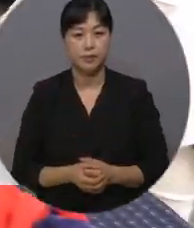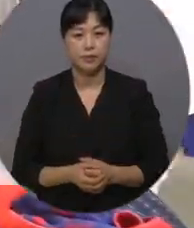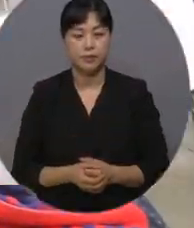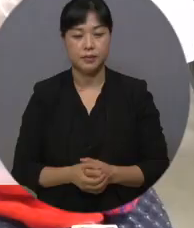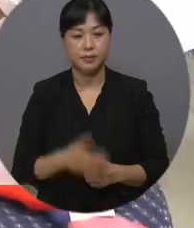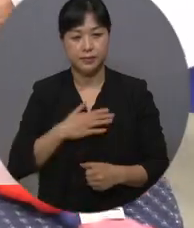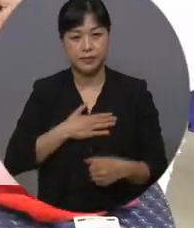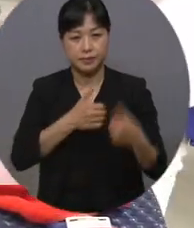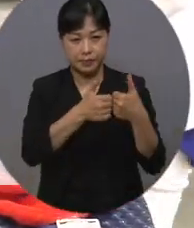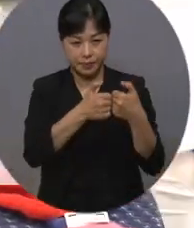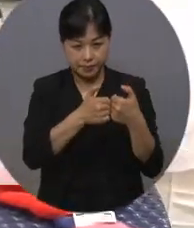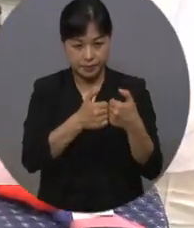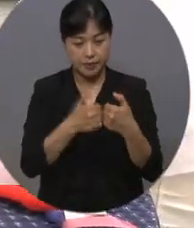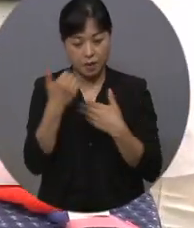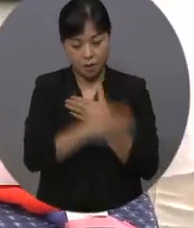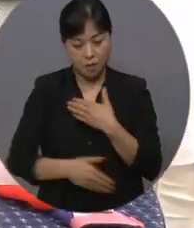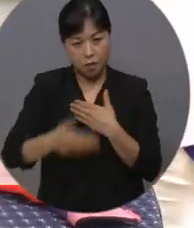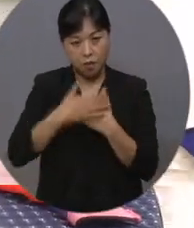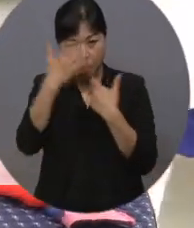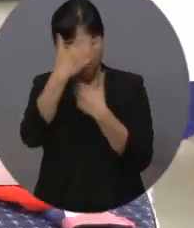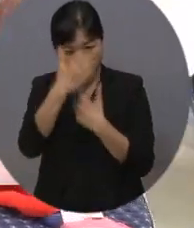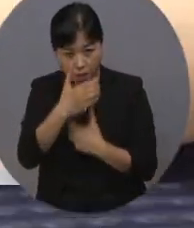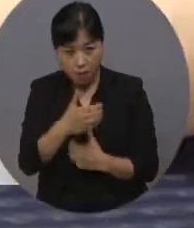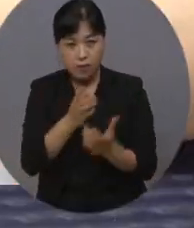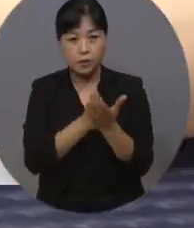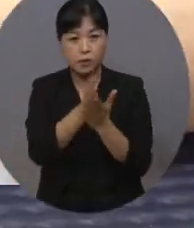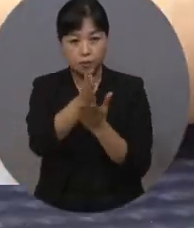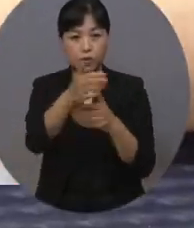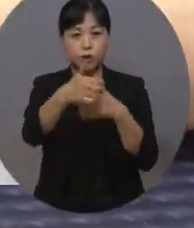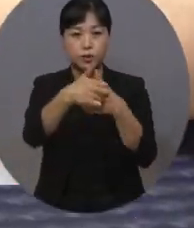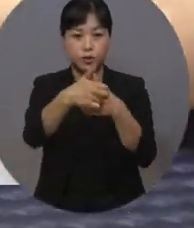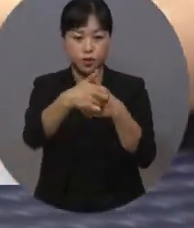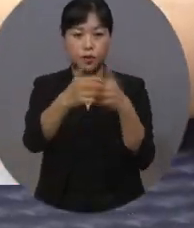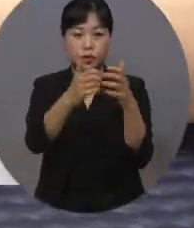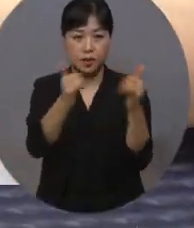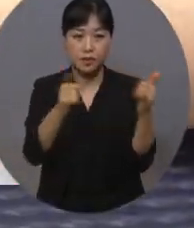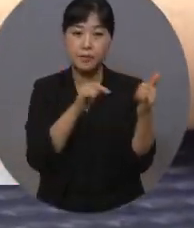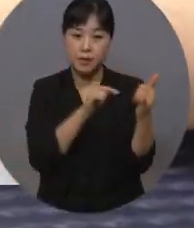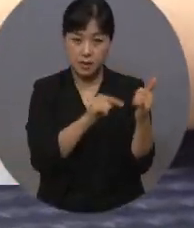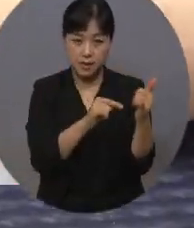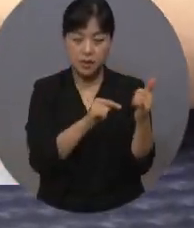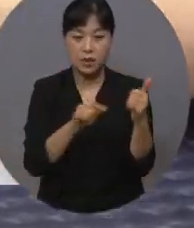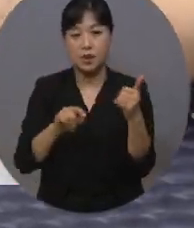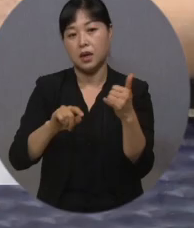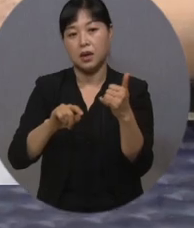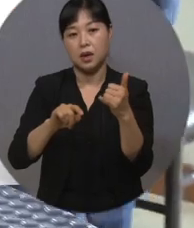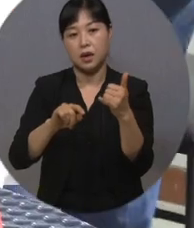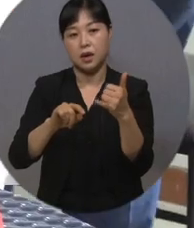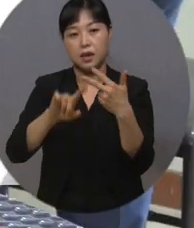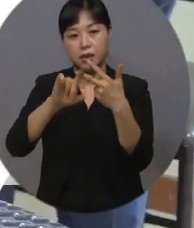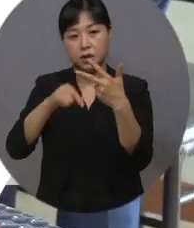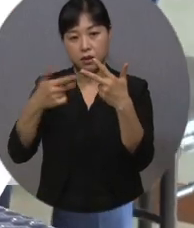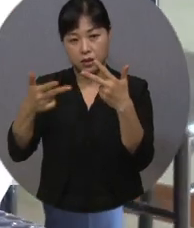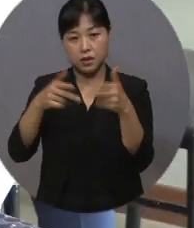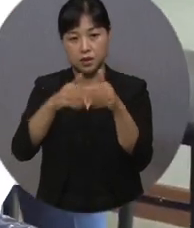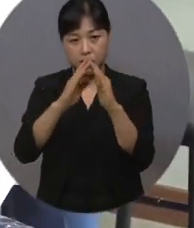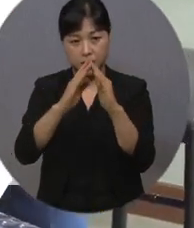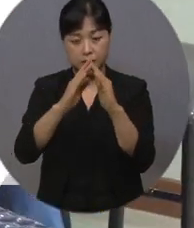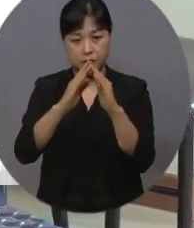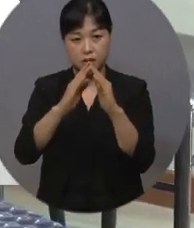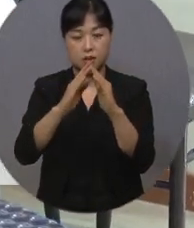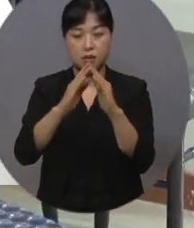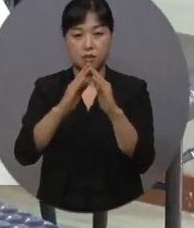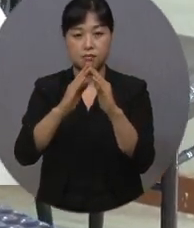심리상담사와 자세교정사 등 다양한 의료 분야 전문가들로 구성된 의료봉사원은 지난달 7일 설립하여 의료